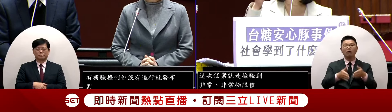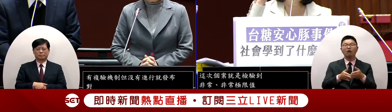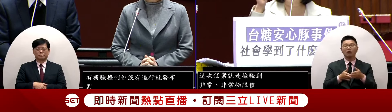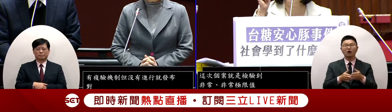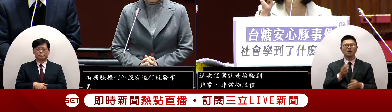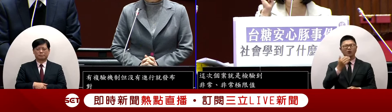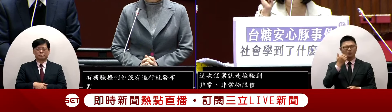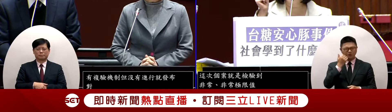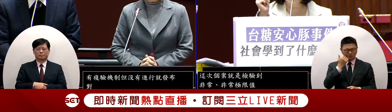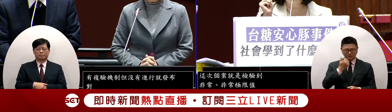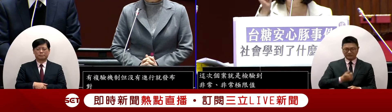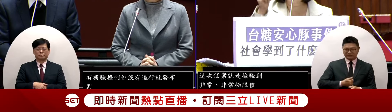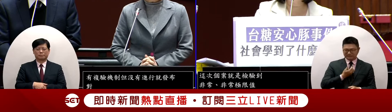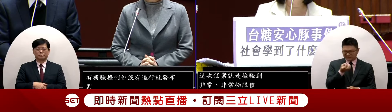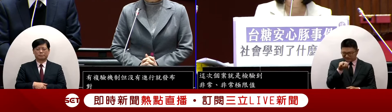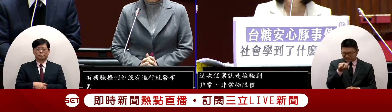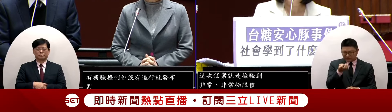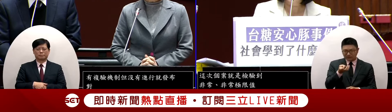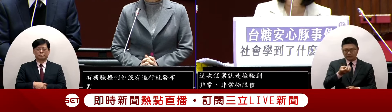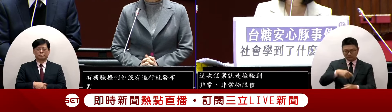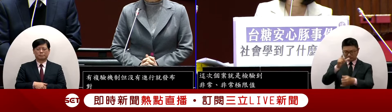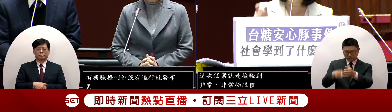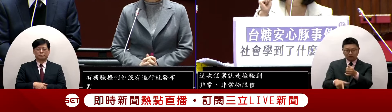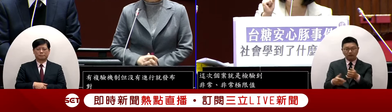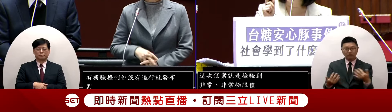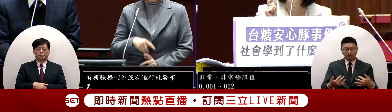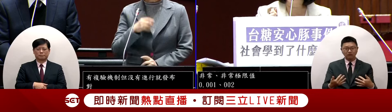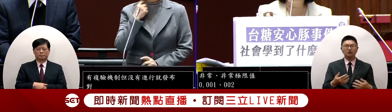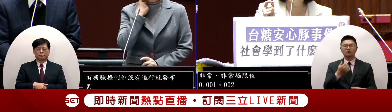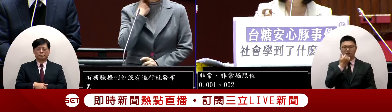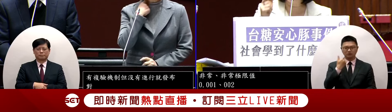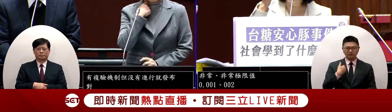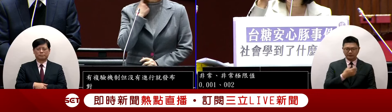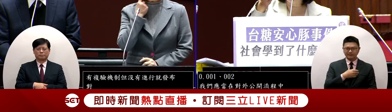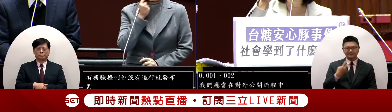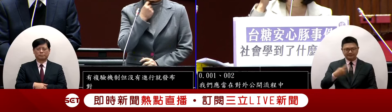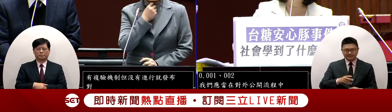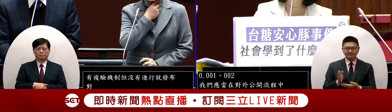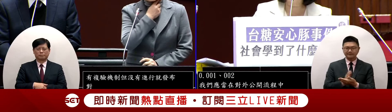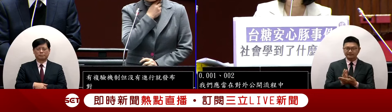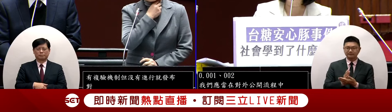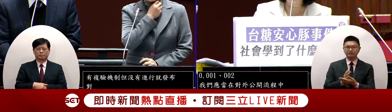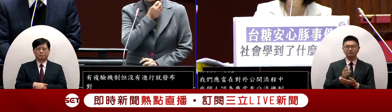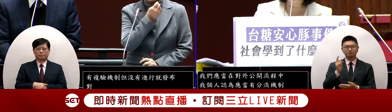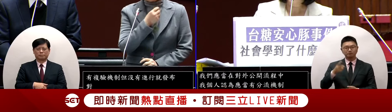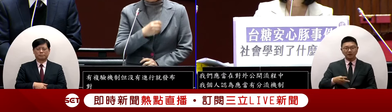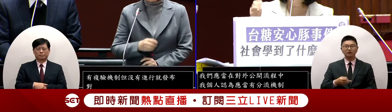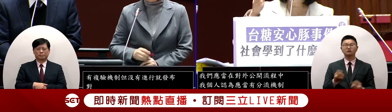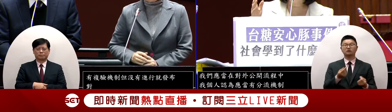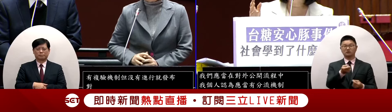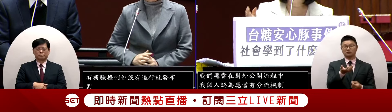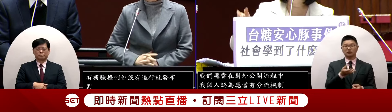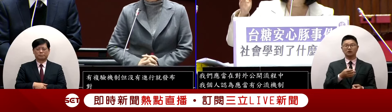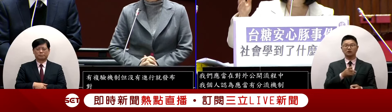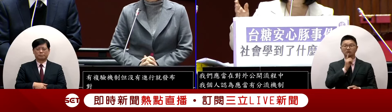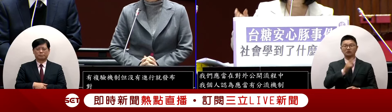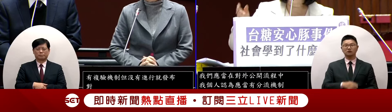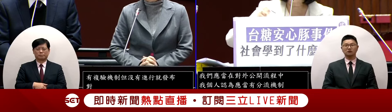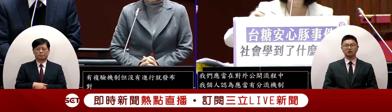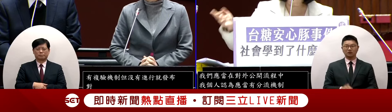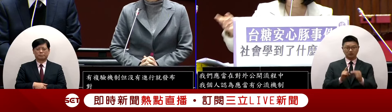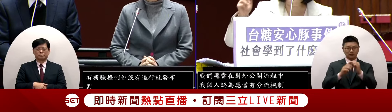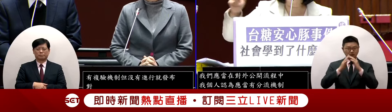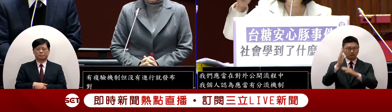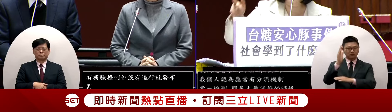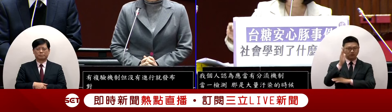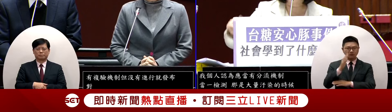是如果是极微量的，可能就要斟酌，也就是也如您刚刚讲的，为什么台中市政府18天